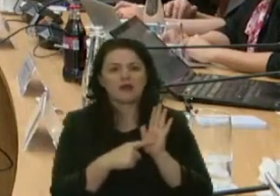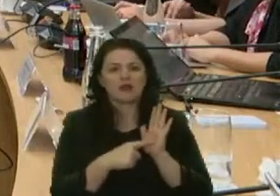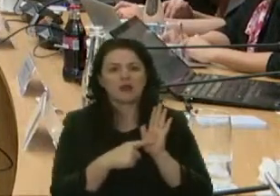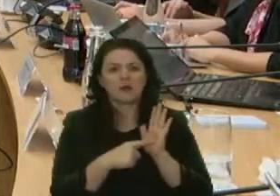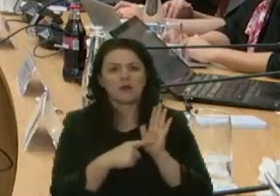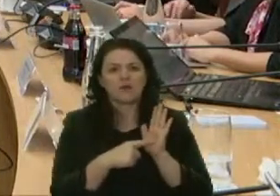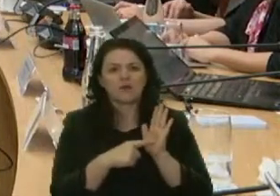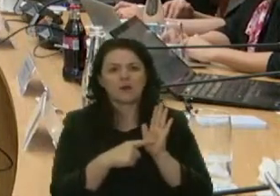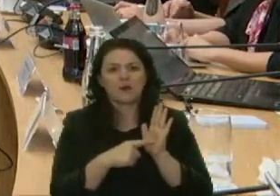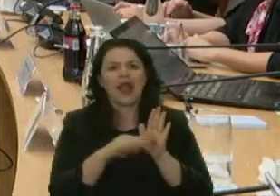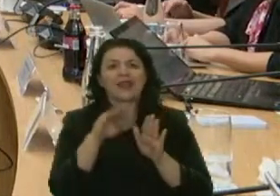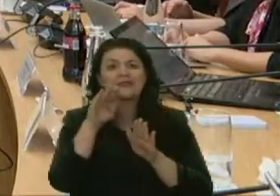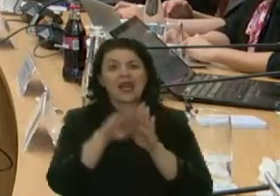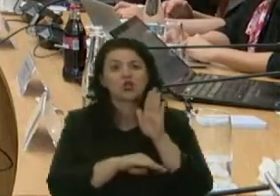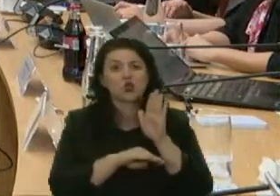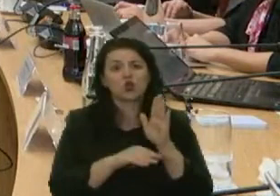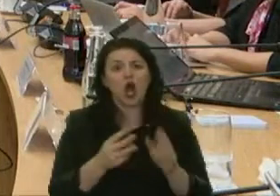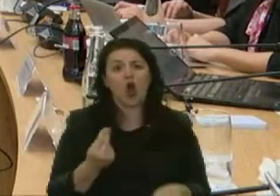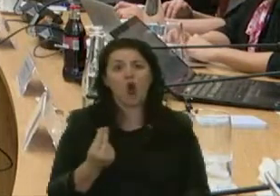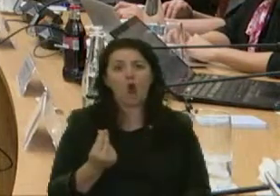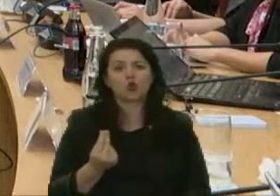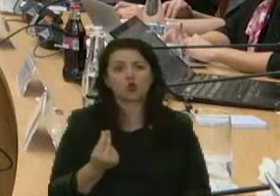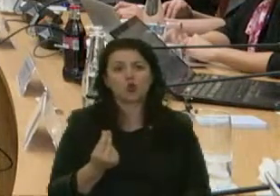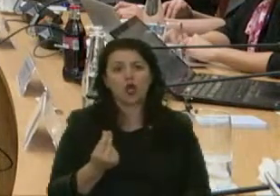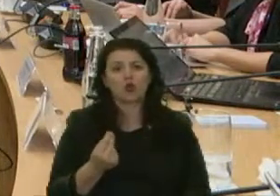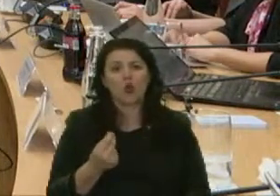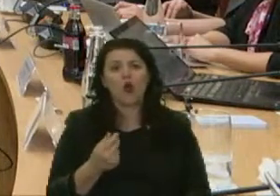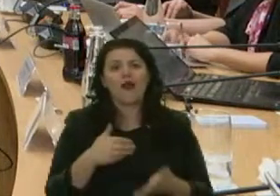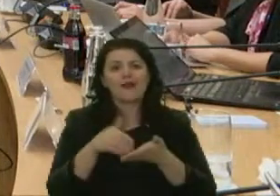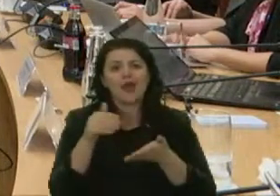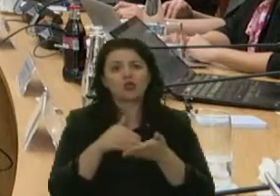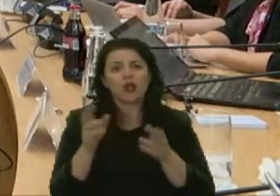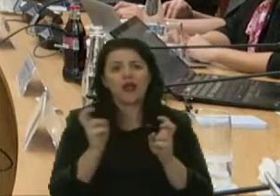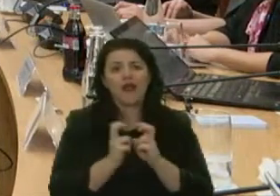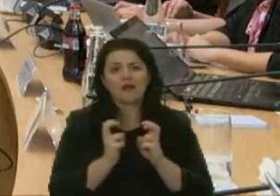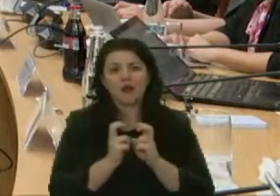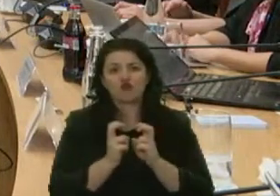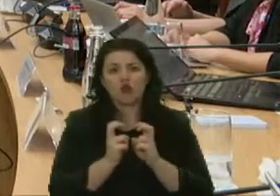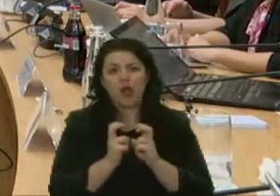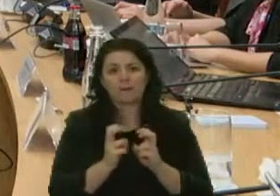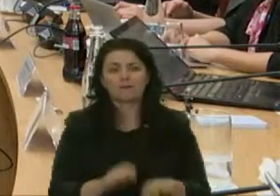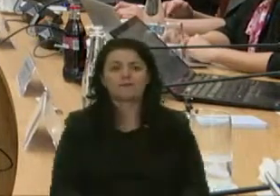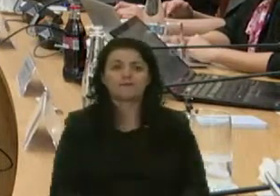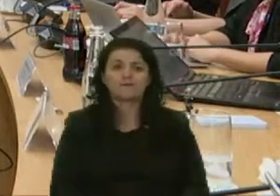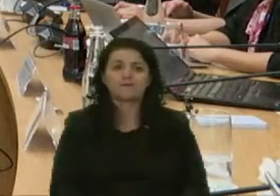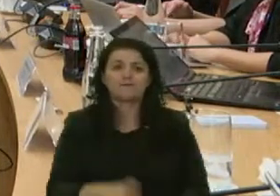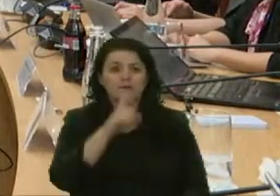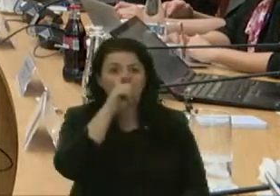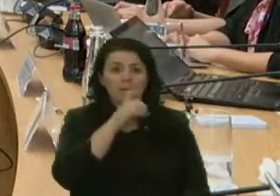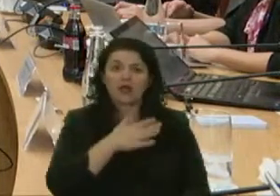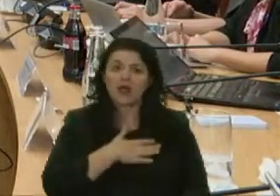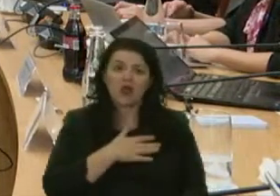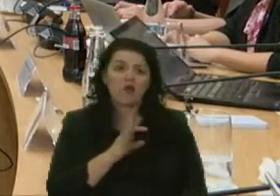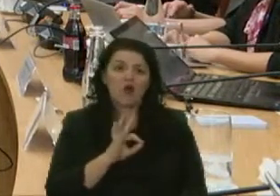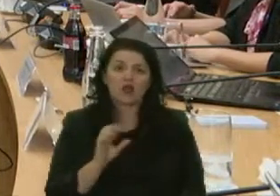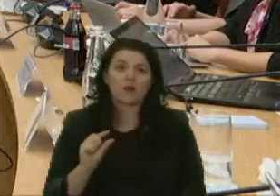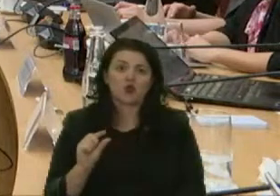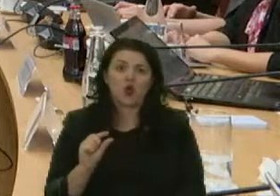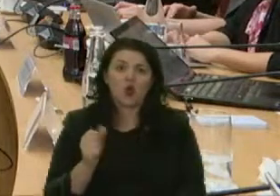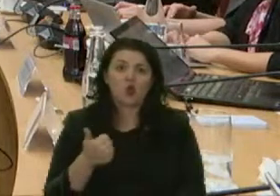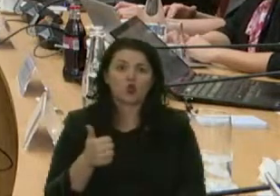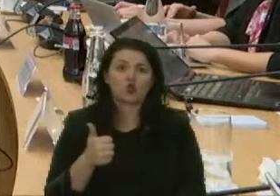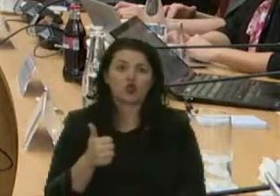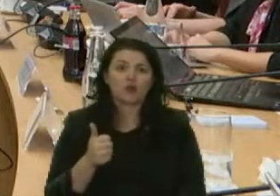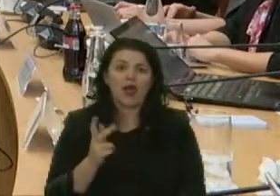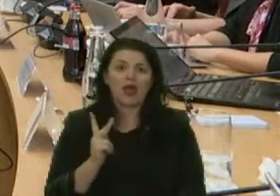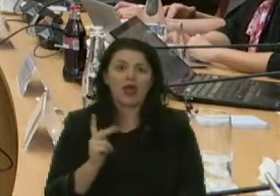urmă deducerea costurilor cu cheltuielile cu energia până la urmă Din păcate prea puțin doar 11 kW